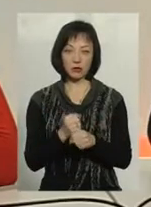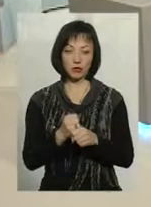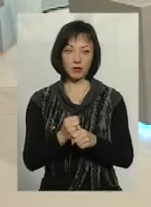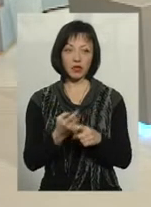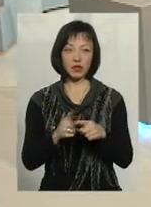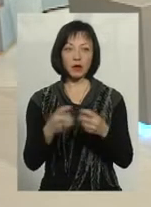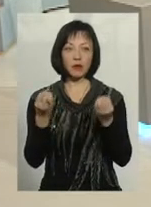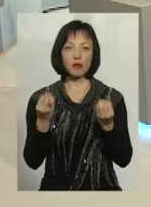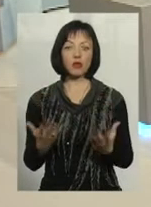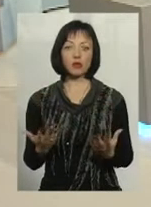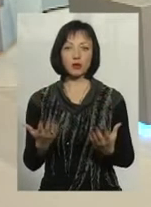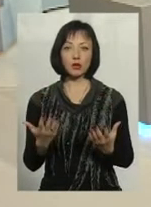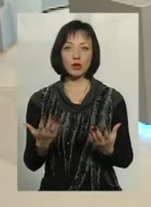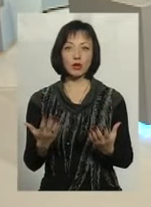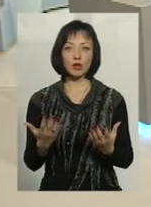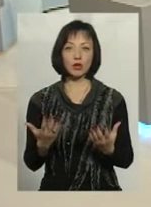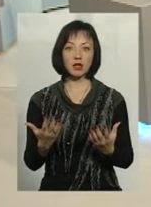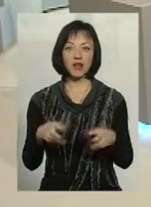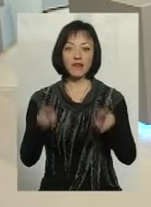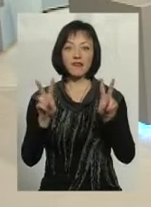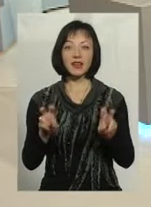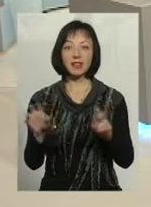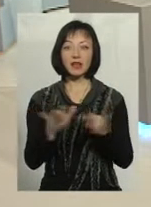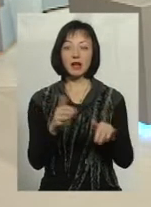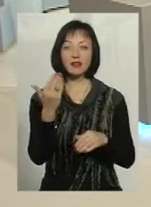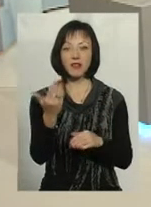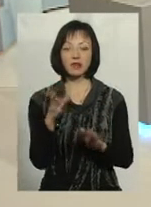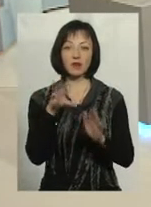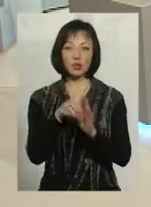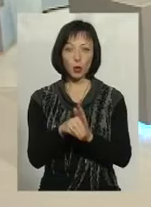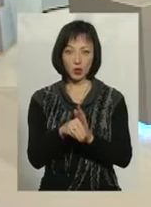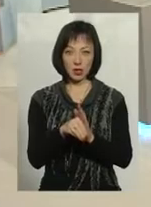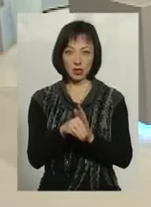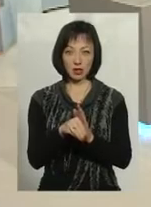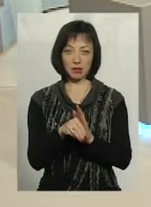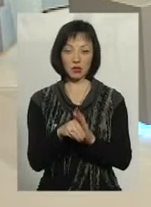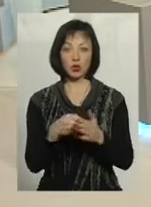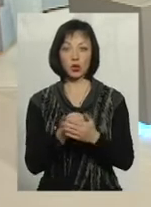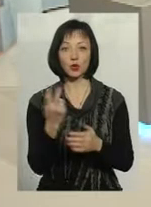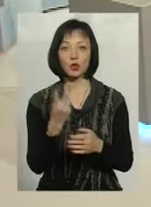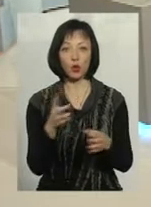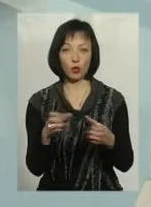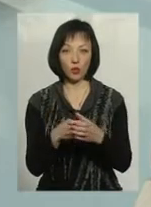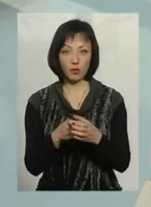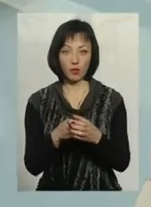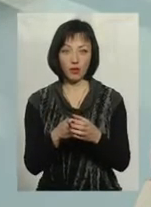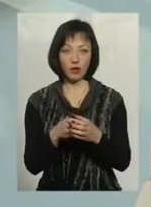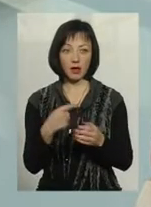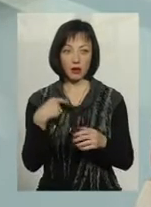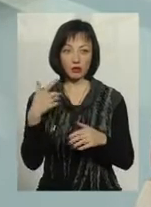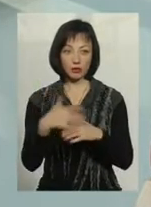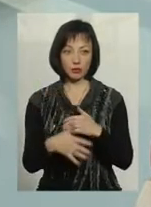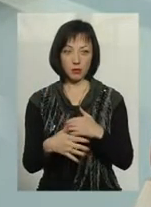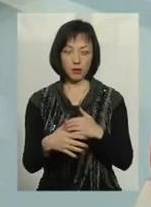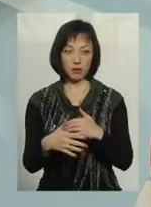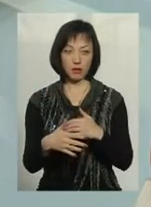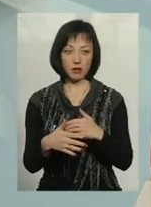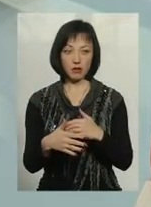відновити цей зв'язок? Я дуже маю велику надію і сподівання, що все-таки разом з вами ми цього